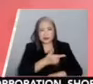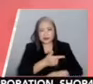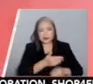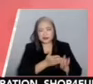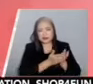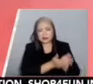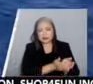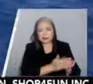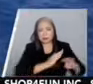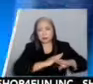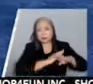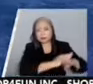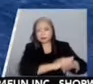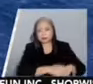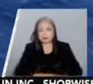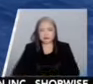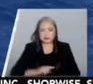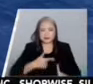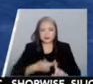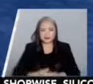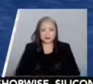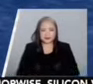Gaston.